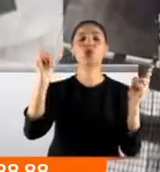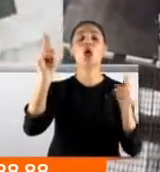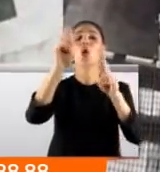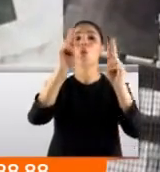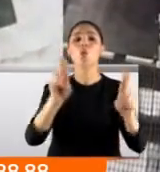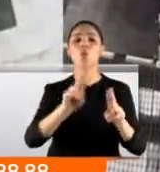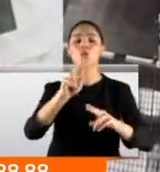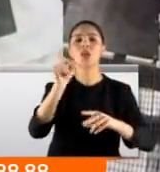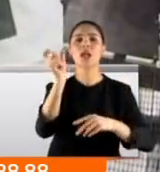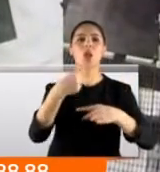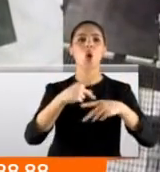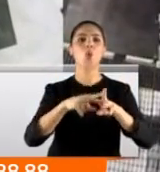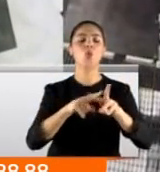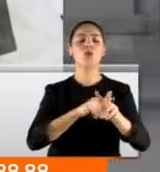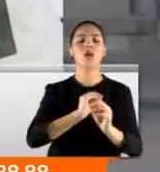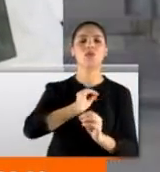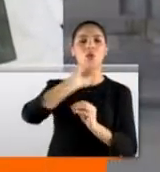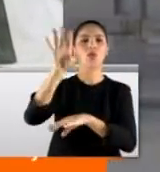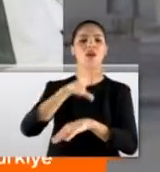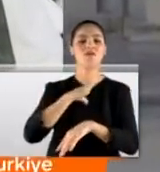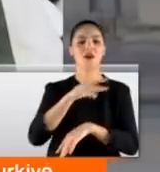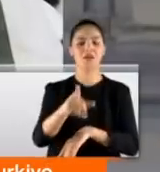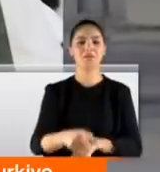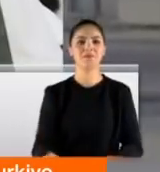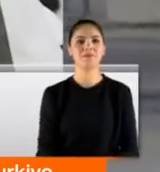Uzay İstasyonu'na nakledilecekti.